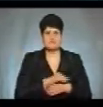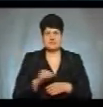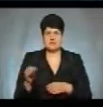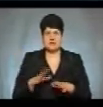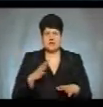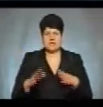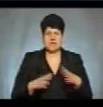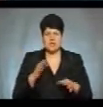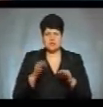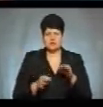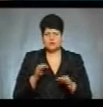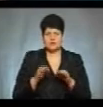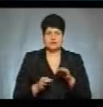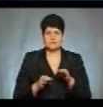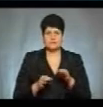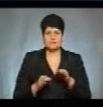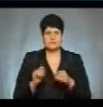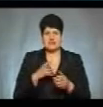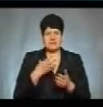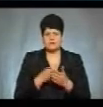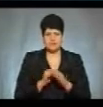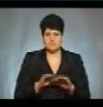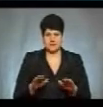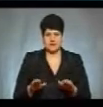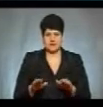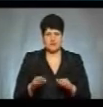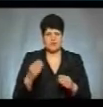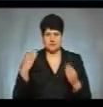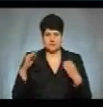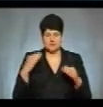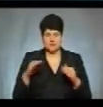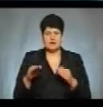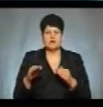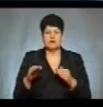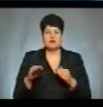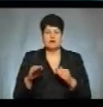тренера судять, в принципі, ну не своїх учнів, а нейтральні судді, які